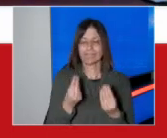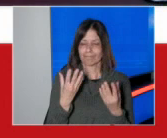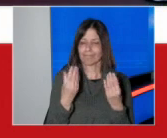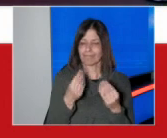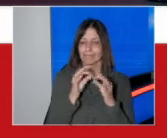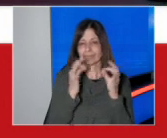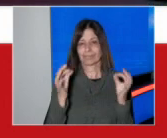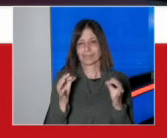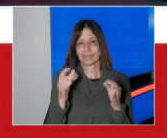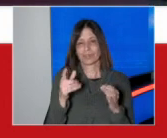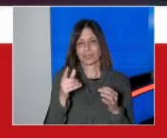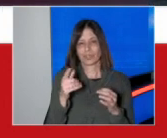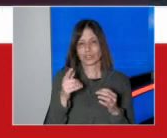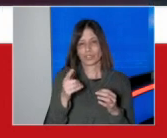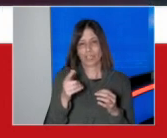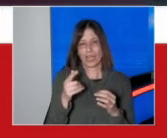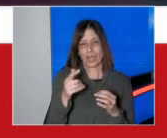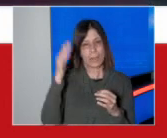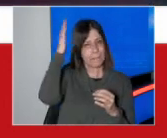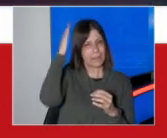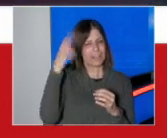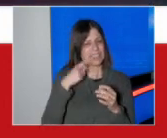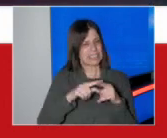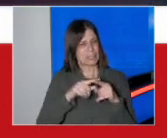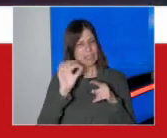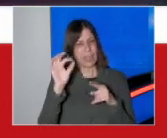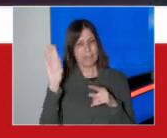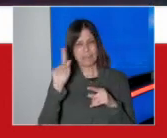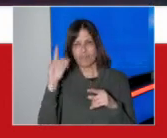נתחיל כשבנט הוצאת לנתניהו שהוא משוגע. בוא נראה.